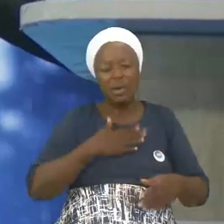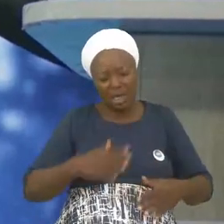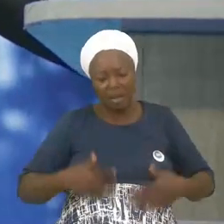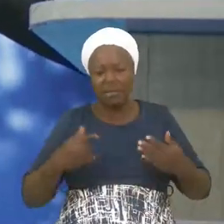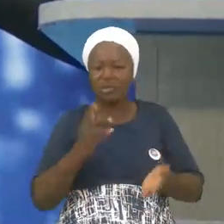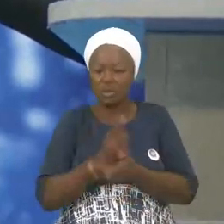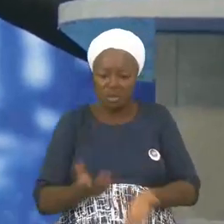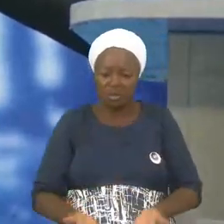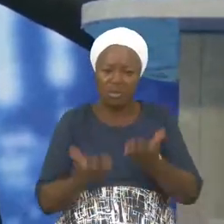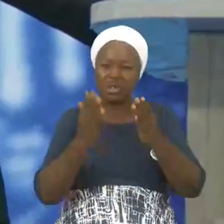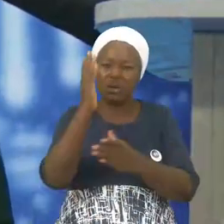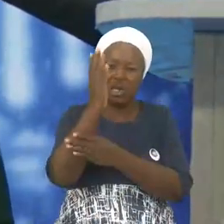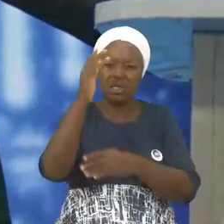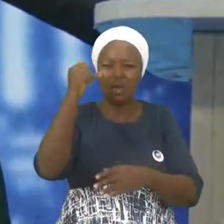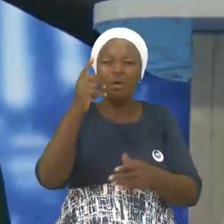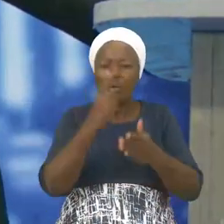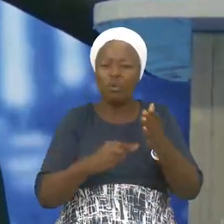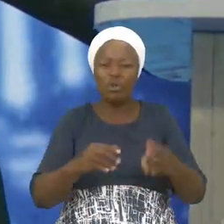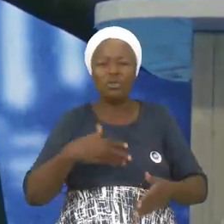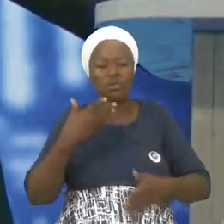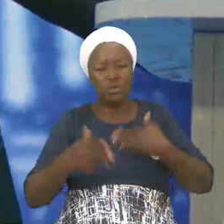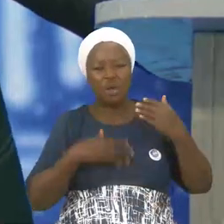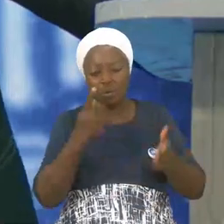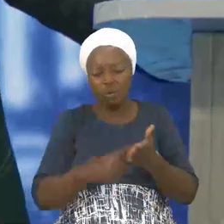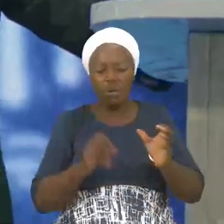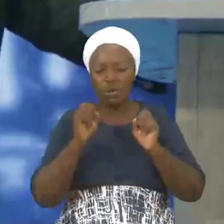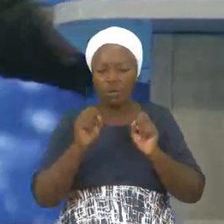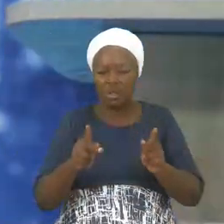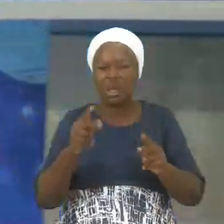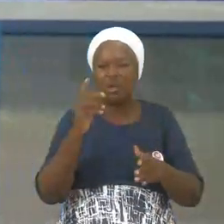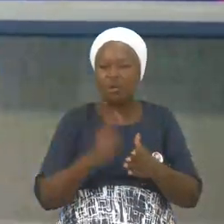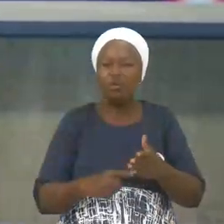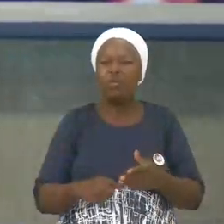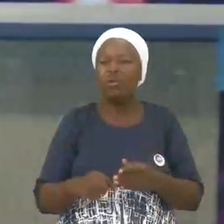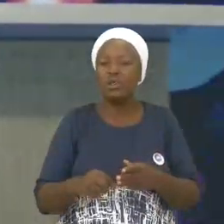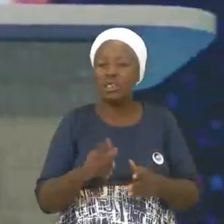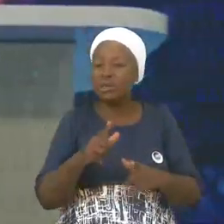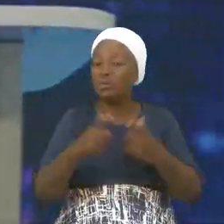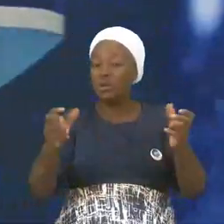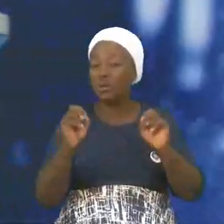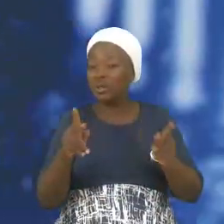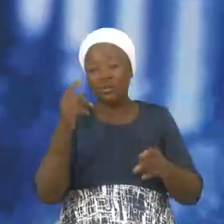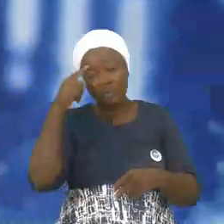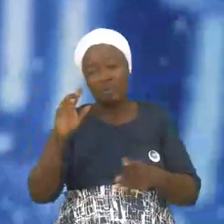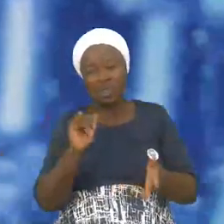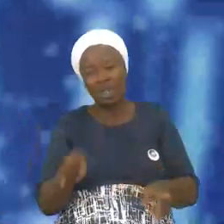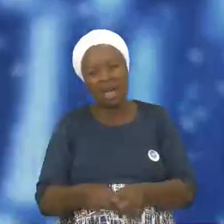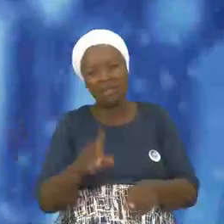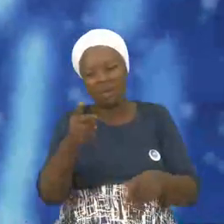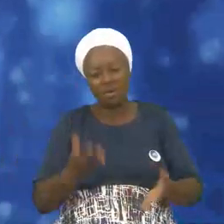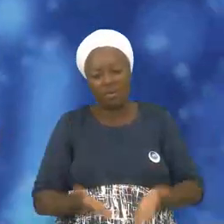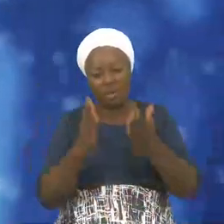pardon dans ma vie. Lève cette main là-bas et tu viens à Christ. Quelle joie, quel privilège et quelle